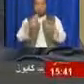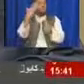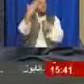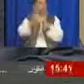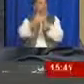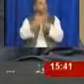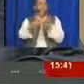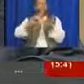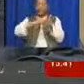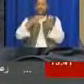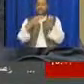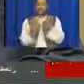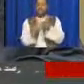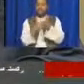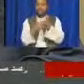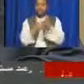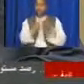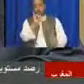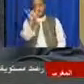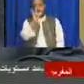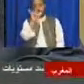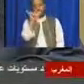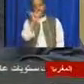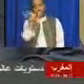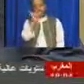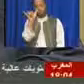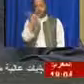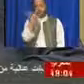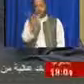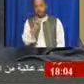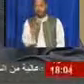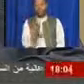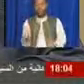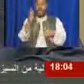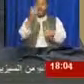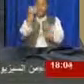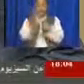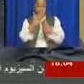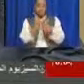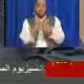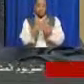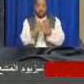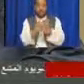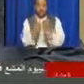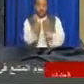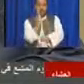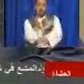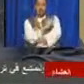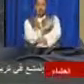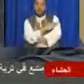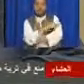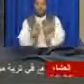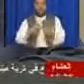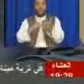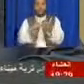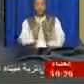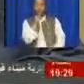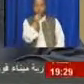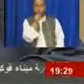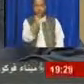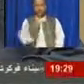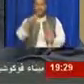يعالج الاسباب معالجه الاسباب اهم لان اذا علينا اسباب عشنا نحتاج لهذه الجهود